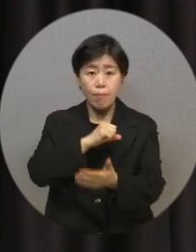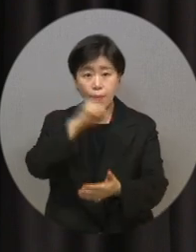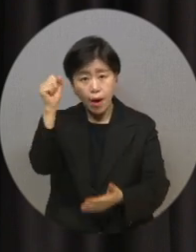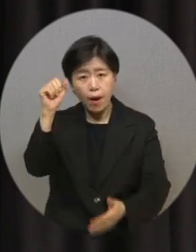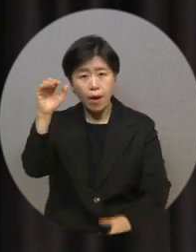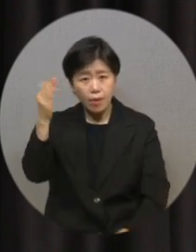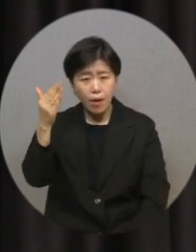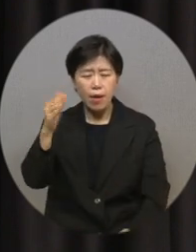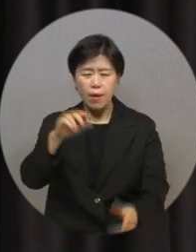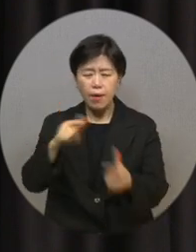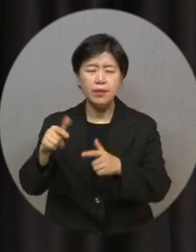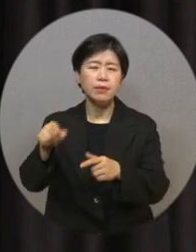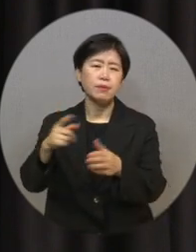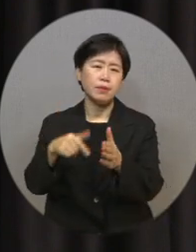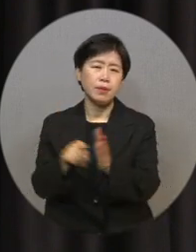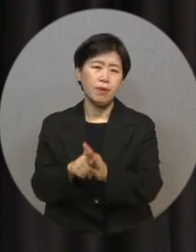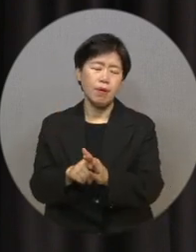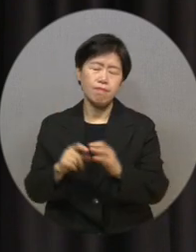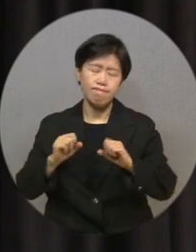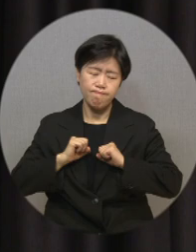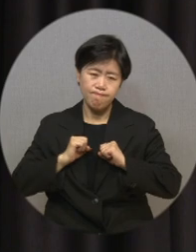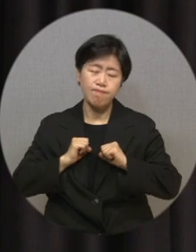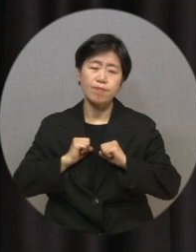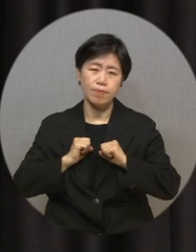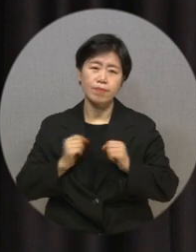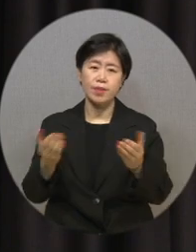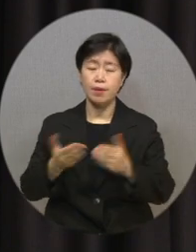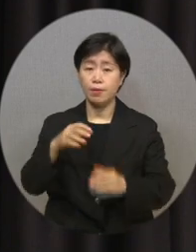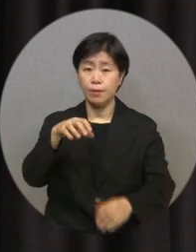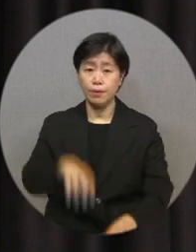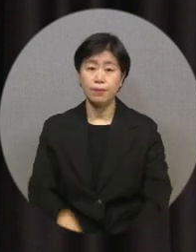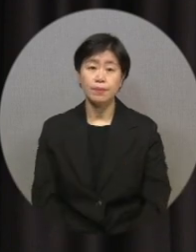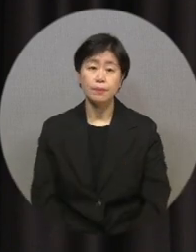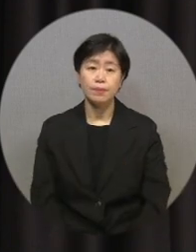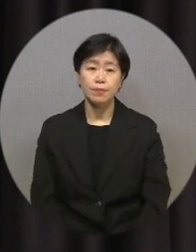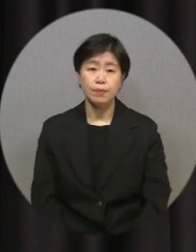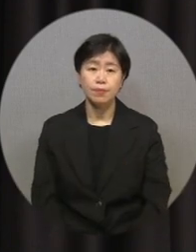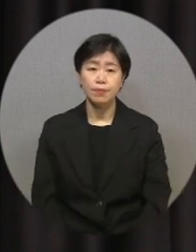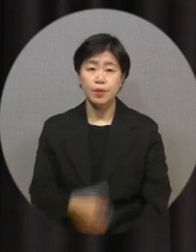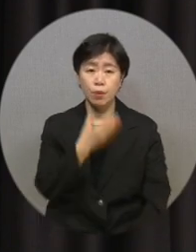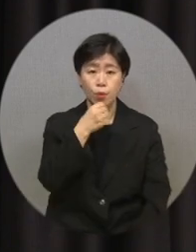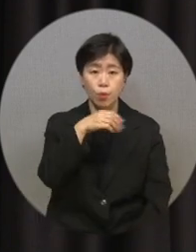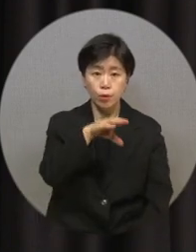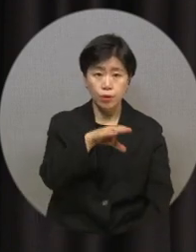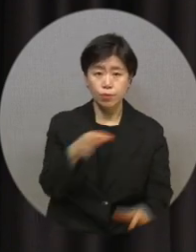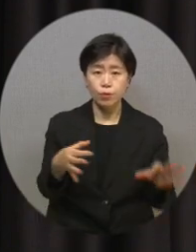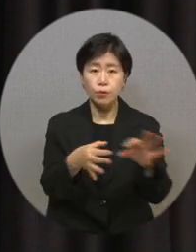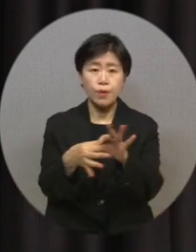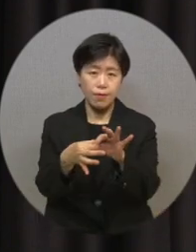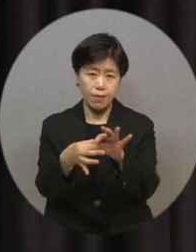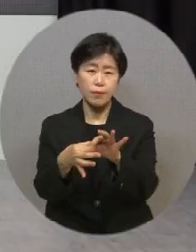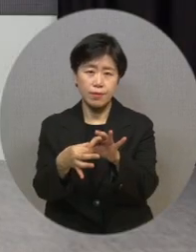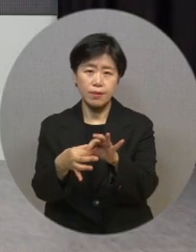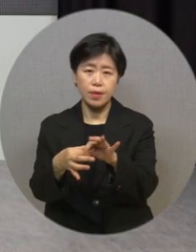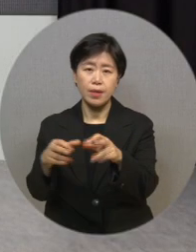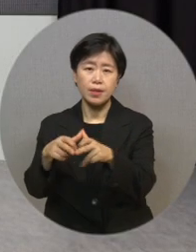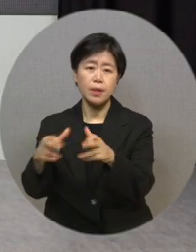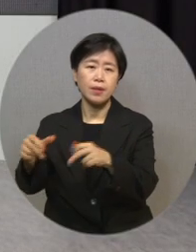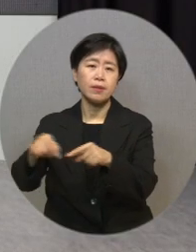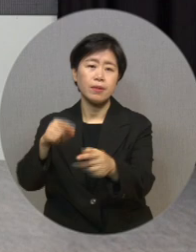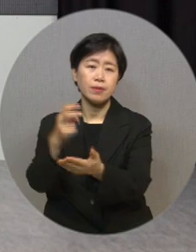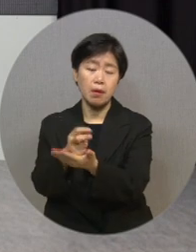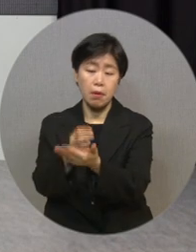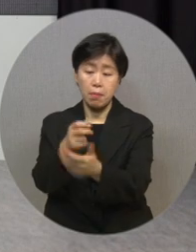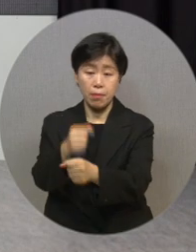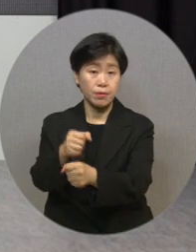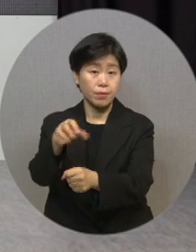기간이라고 보시면 됩니다 그래서 보건복지부 산하에서 장애인 정책을 선도적으로 진행을 하고 있다고 보시면 될 것 같습니다 그러니까